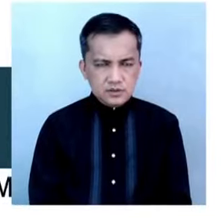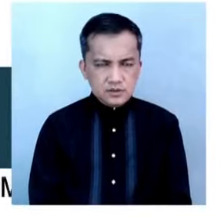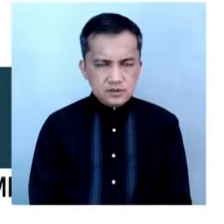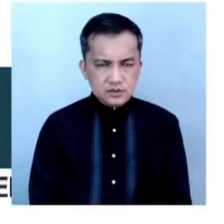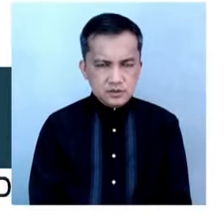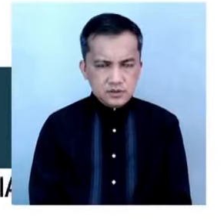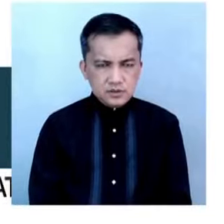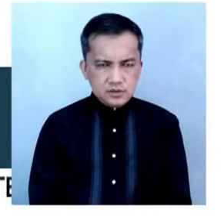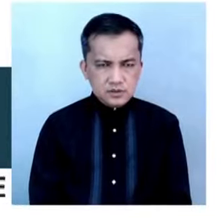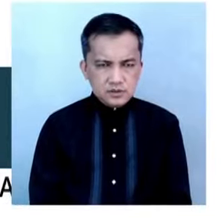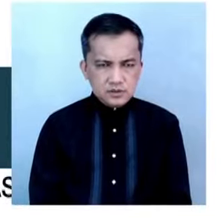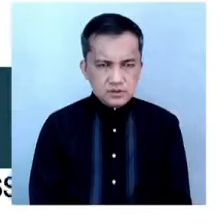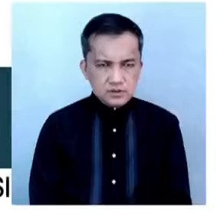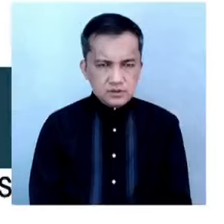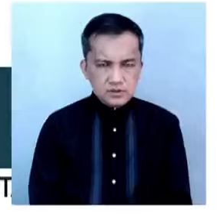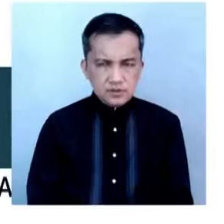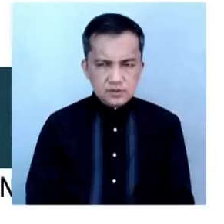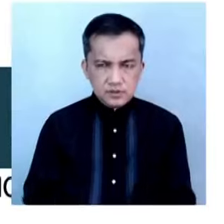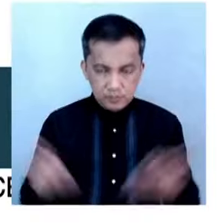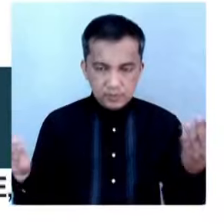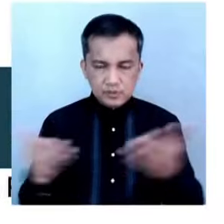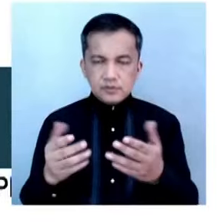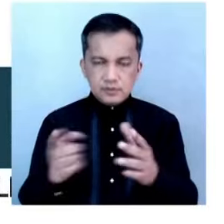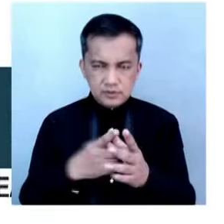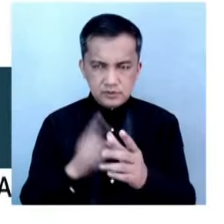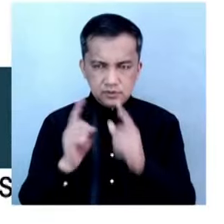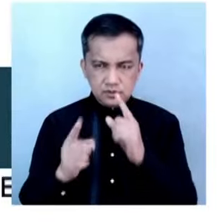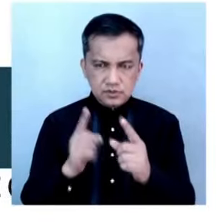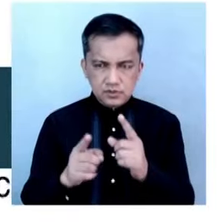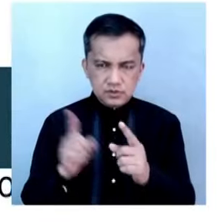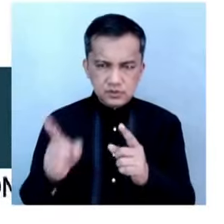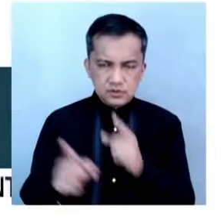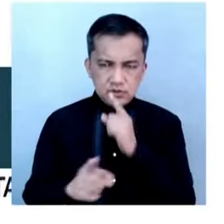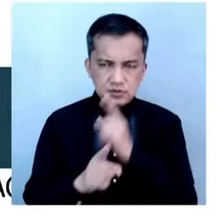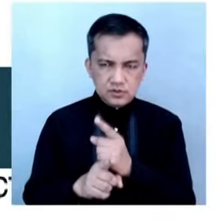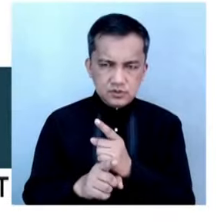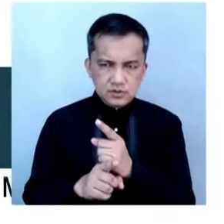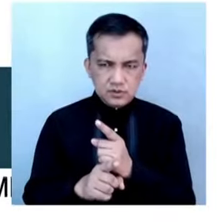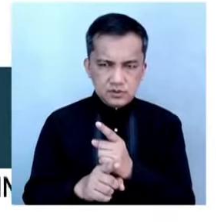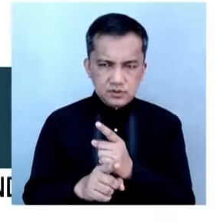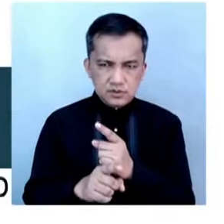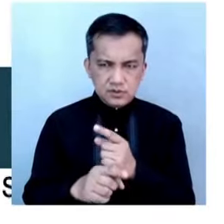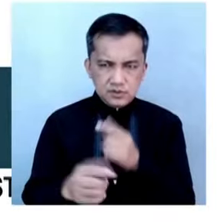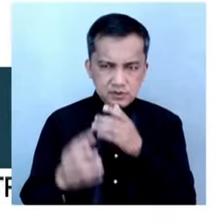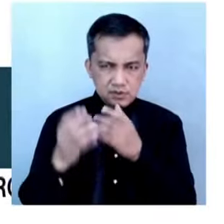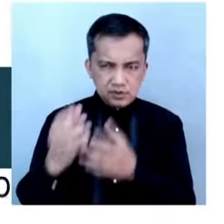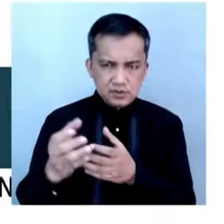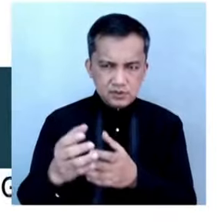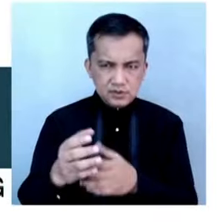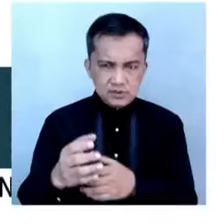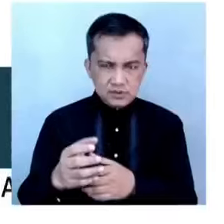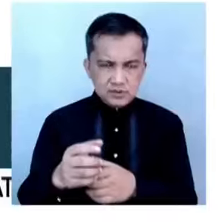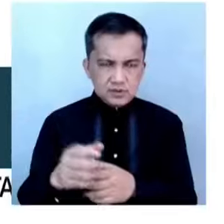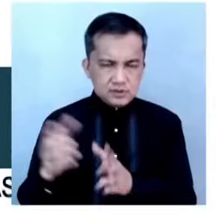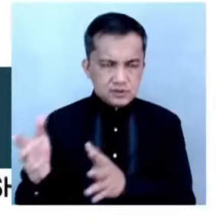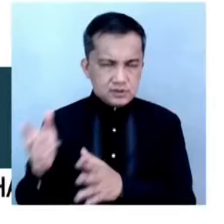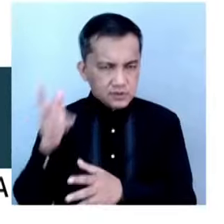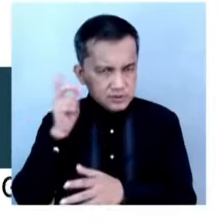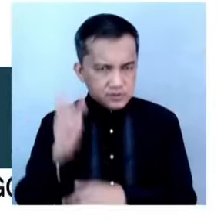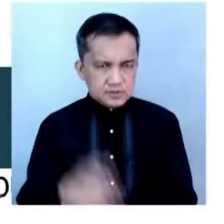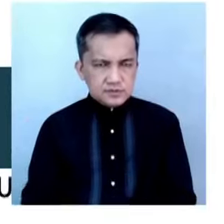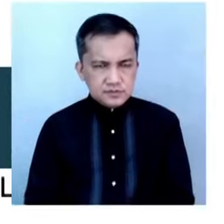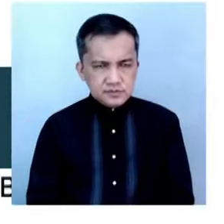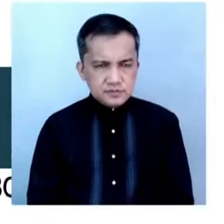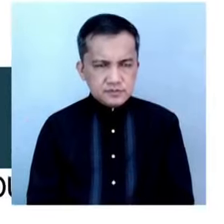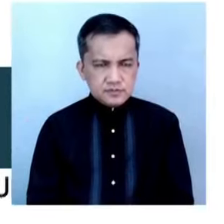yun? Maganda ma'am mag-usap muna kung ano po yung tunay na nangyari. Kasi ma'am, mahirap mag-comment kasi hindi ko rin nakadinig yung site. Correct. Opo. Ito po